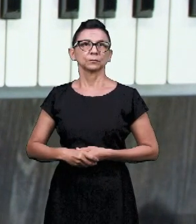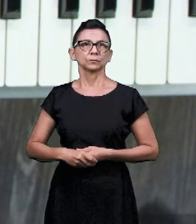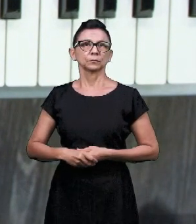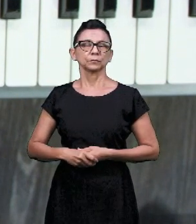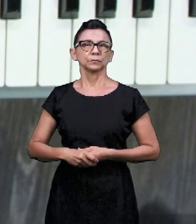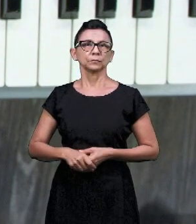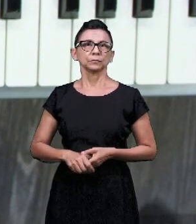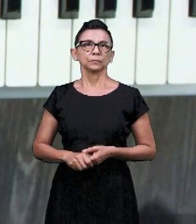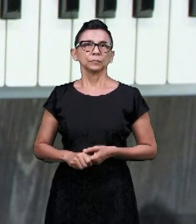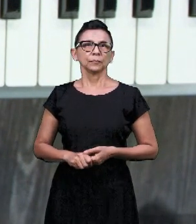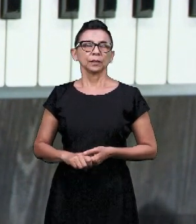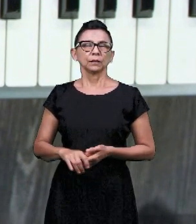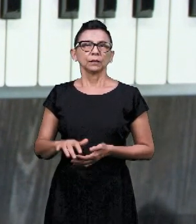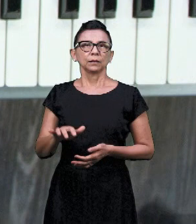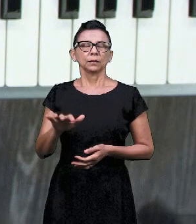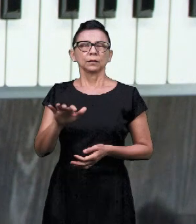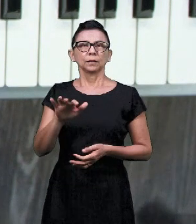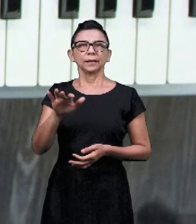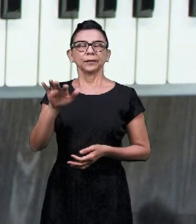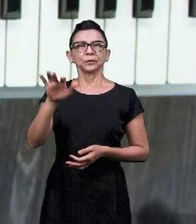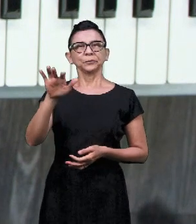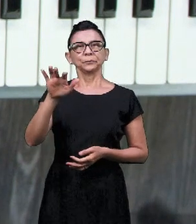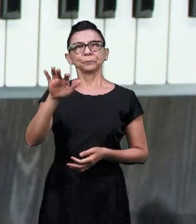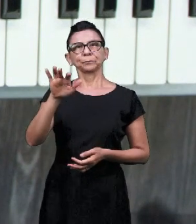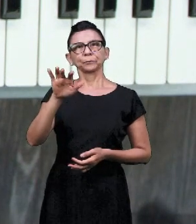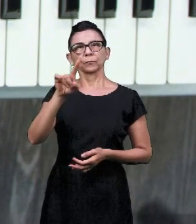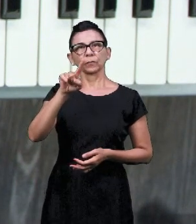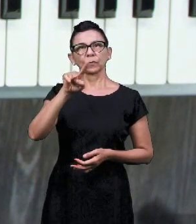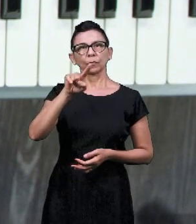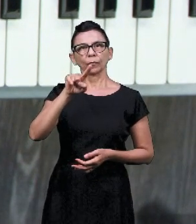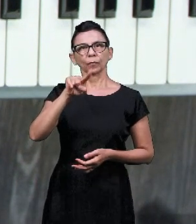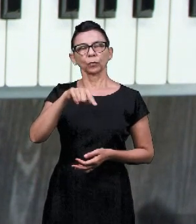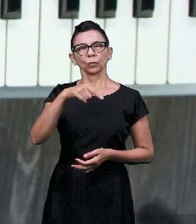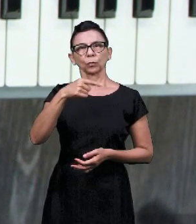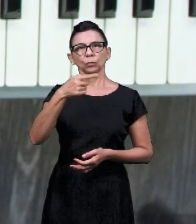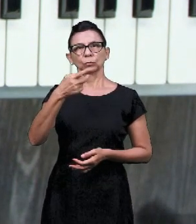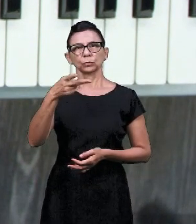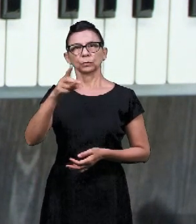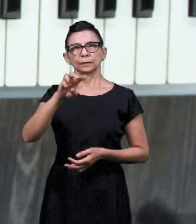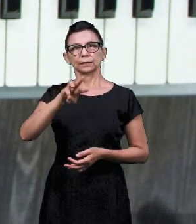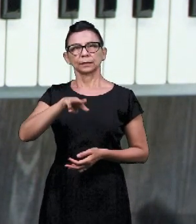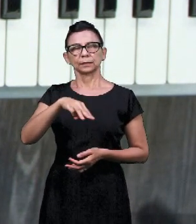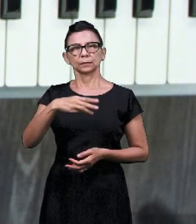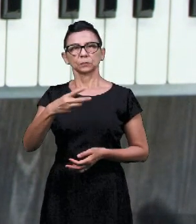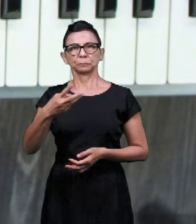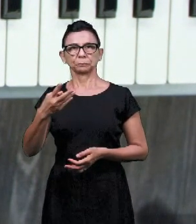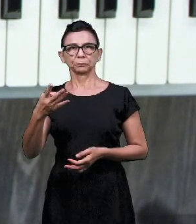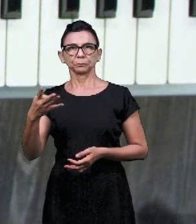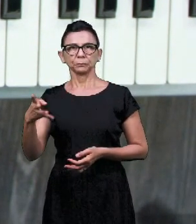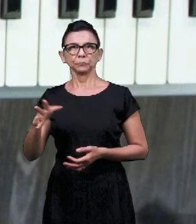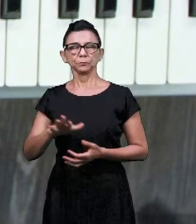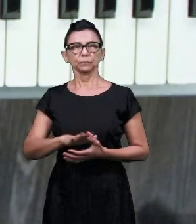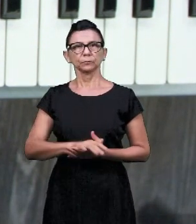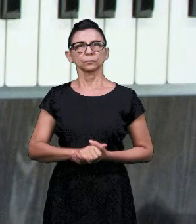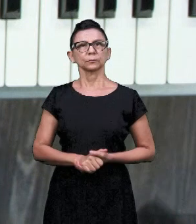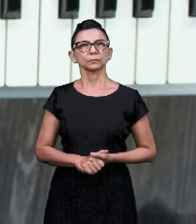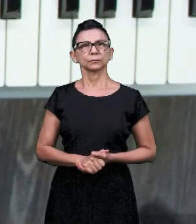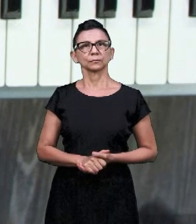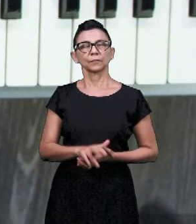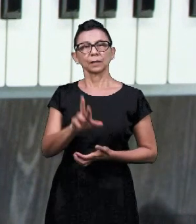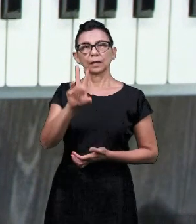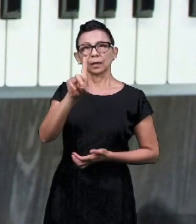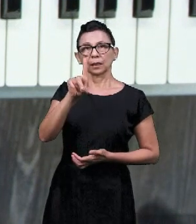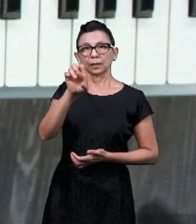2, 3, 4. Fá sustenido, Lá, Ré. D, Ré